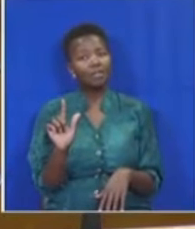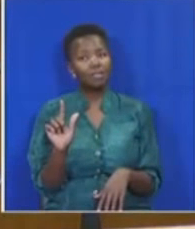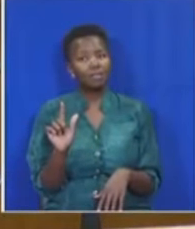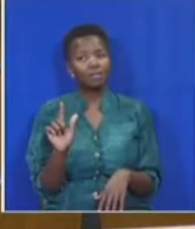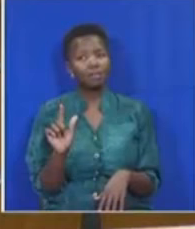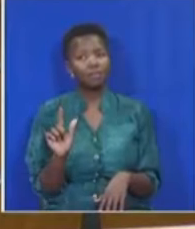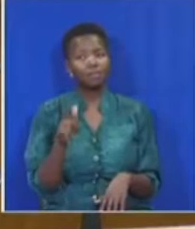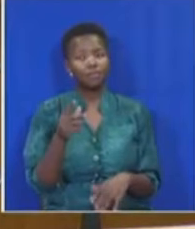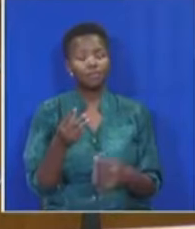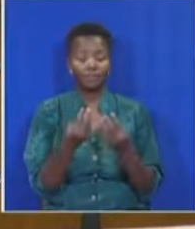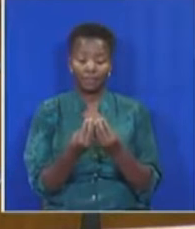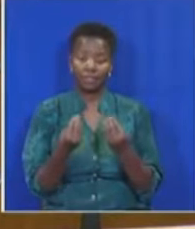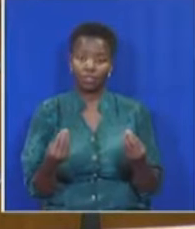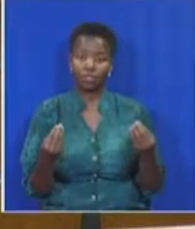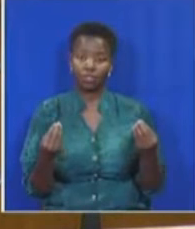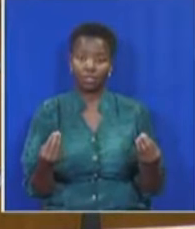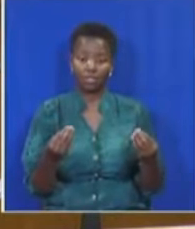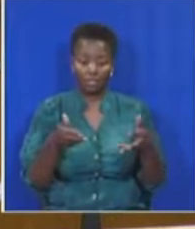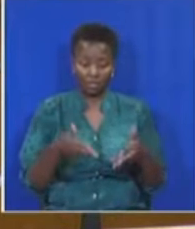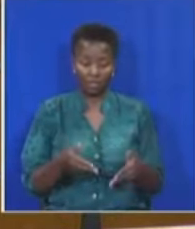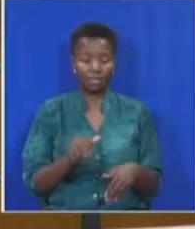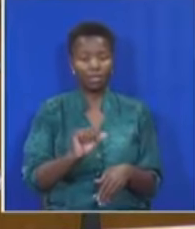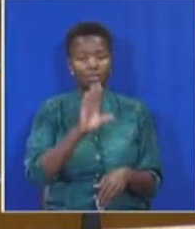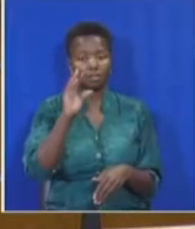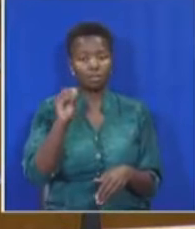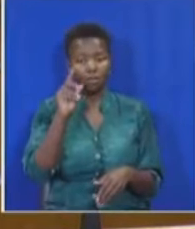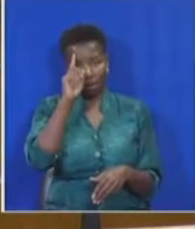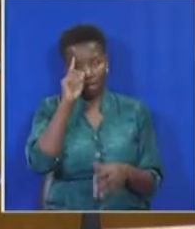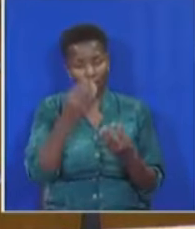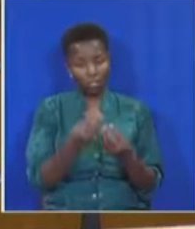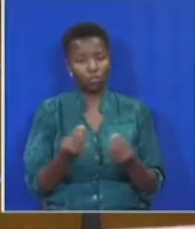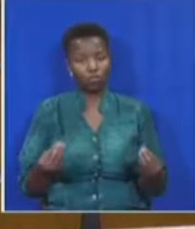afrika babantu abamnyama bebenganikwa nto